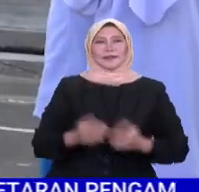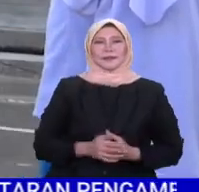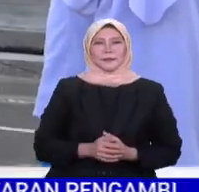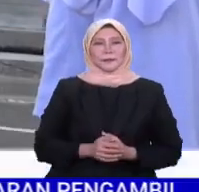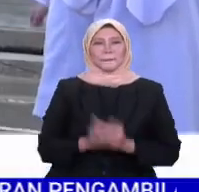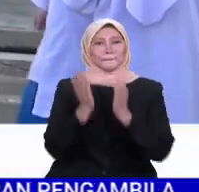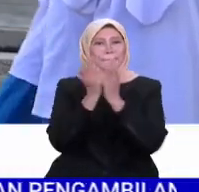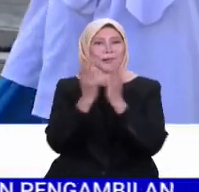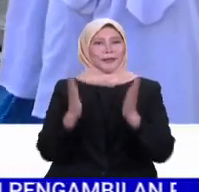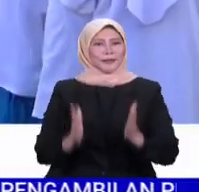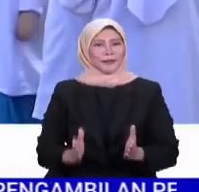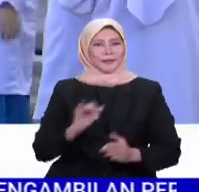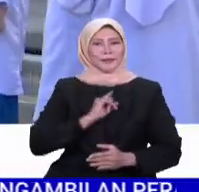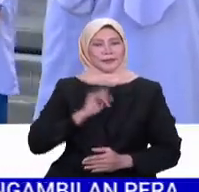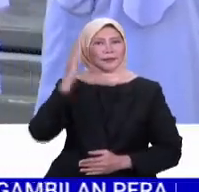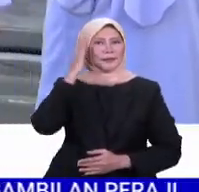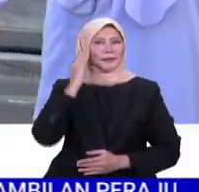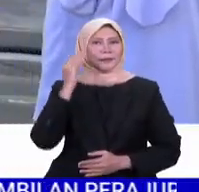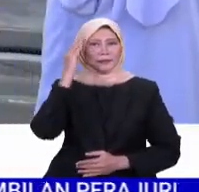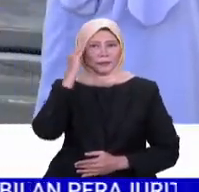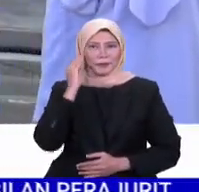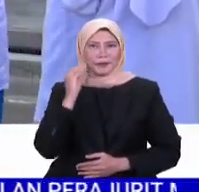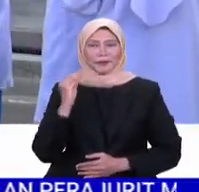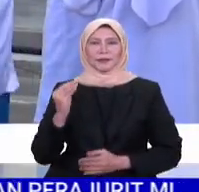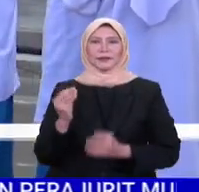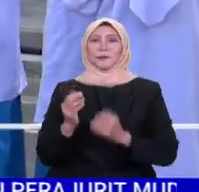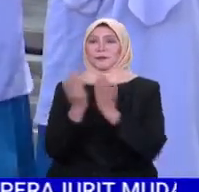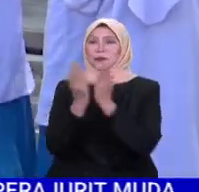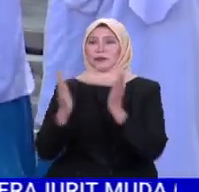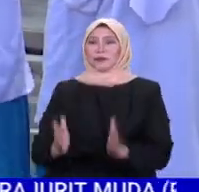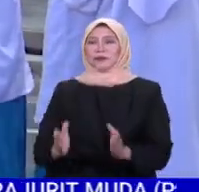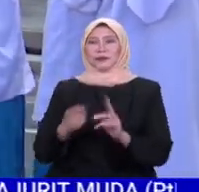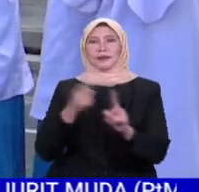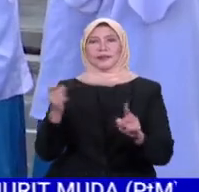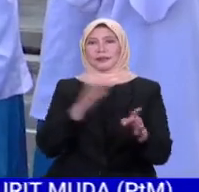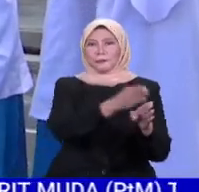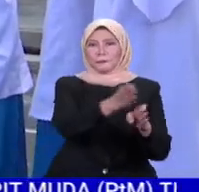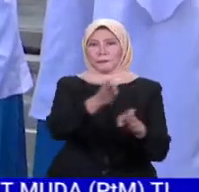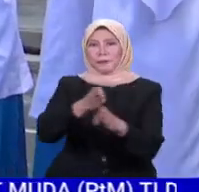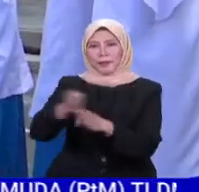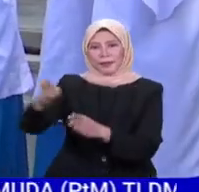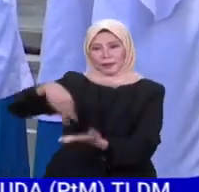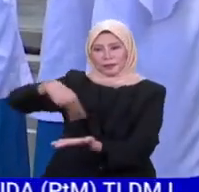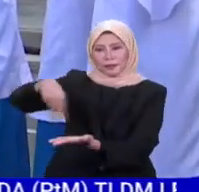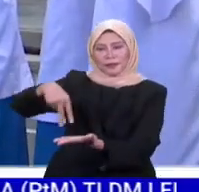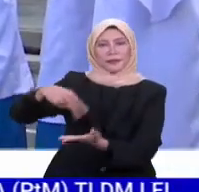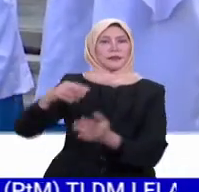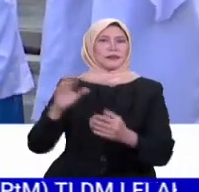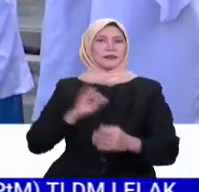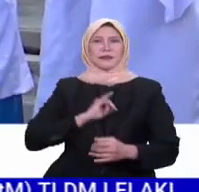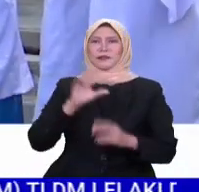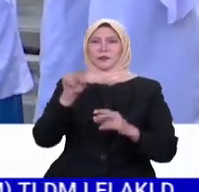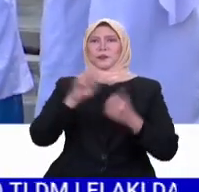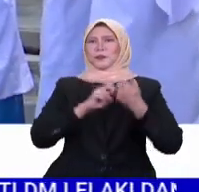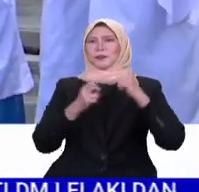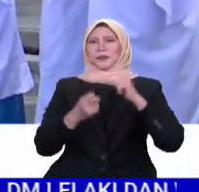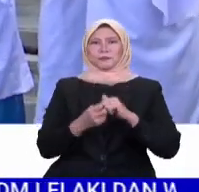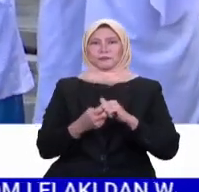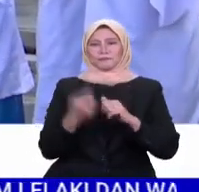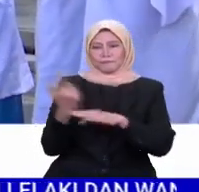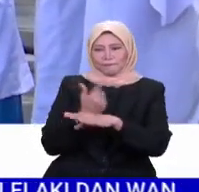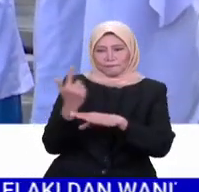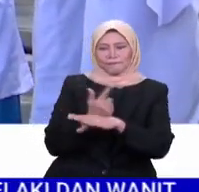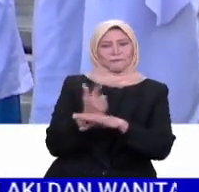pelajar-pelajar saya berpengalaman sebenarnya pelajar-pelajar pun terdiri daripada pelajar-pelajar di bidang Taliban Makasih takdir masalah untuk les